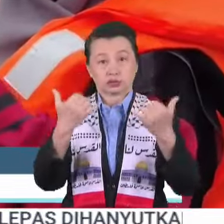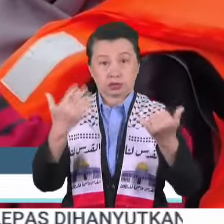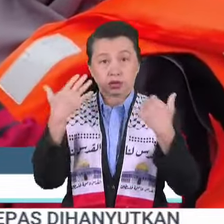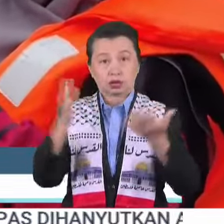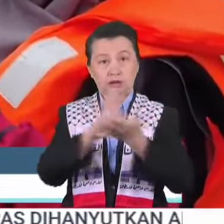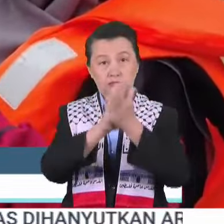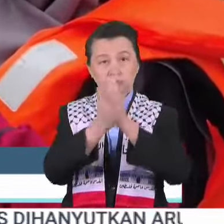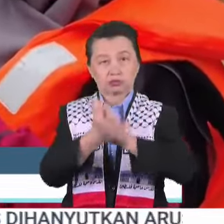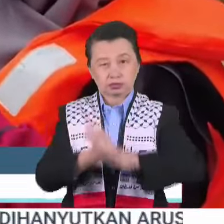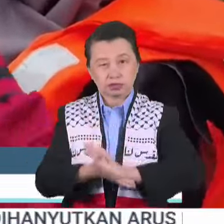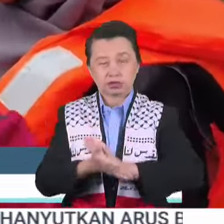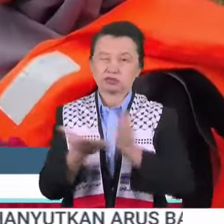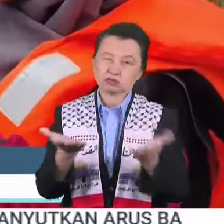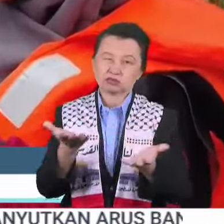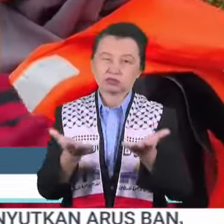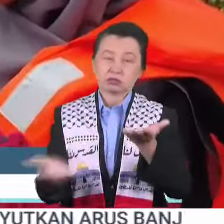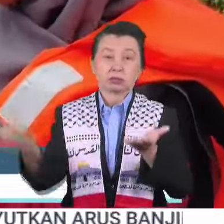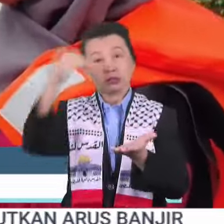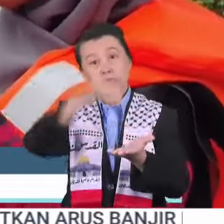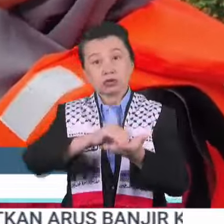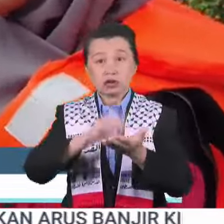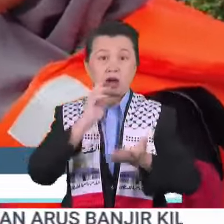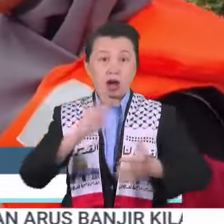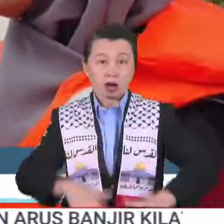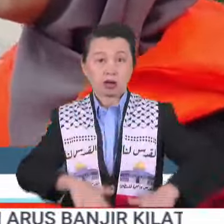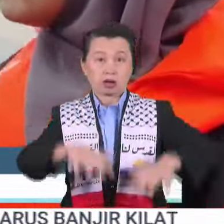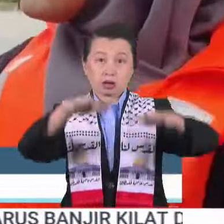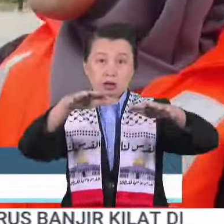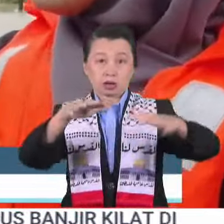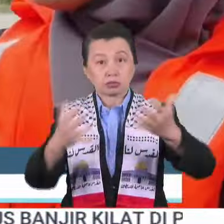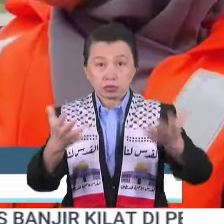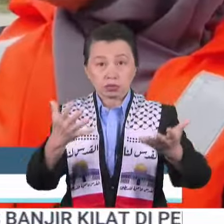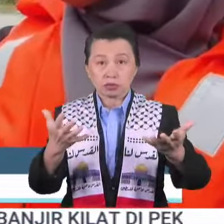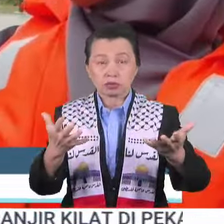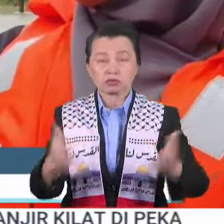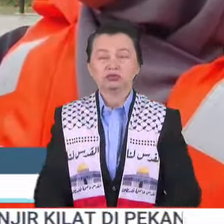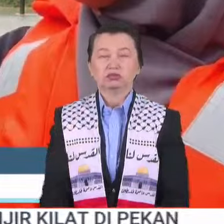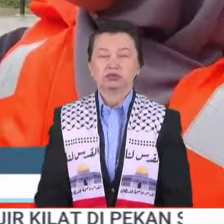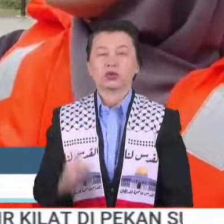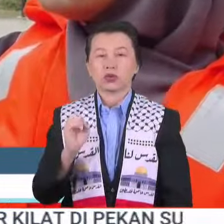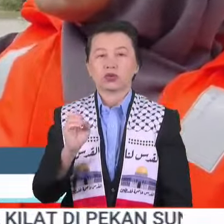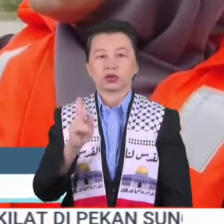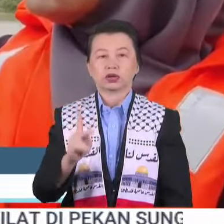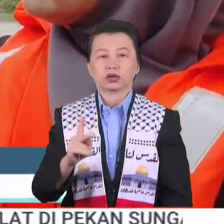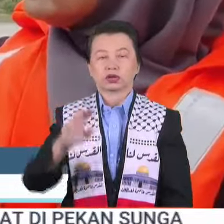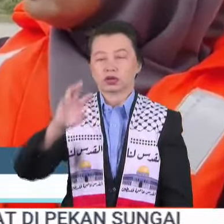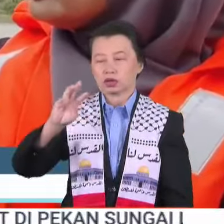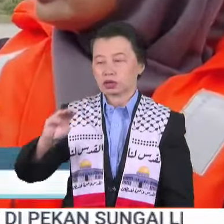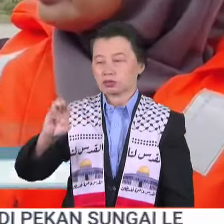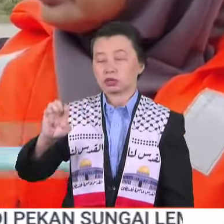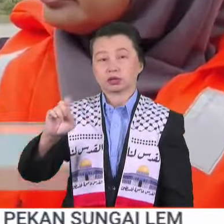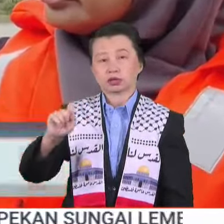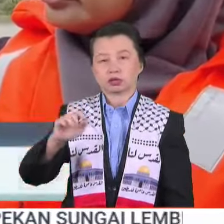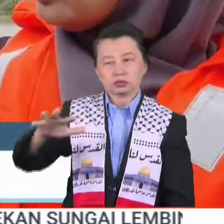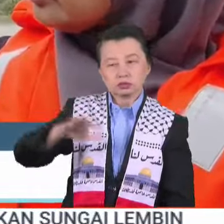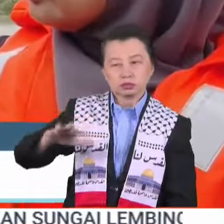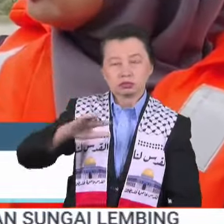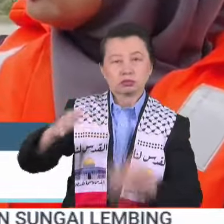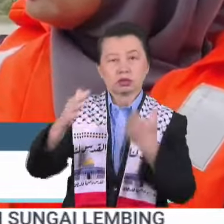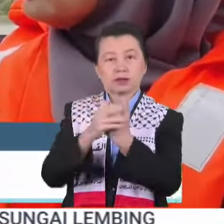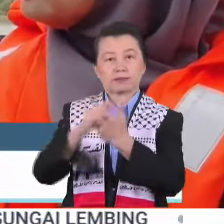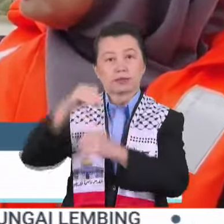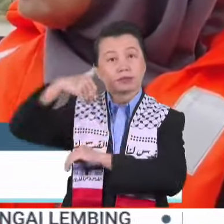akan menyebabkan kembali meningkat terjejas banjir, tuan? Okey, Jabatan Meteorologi meramalkan sehingga malam